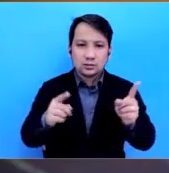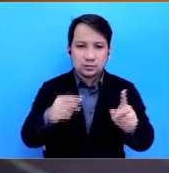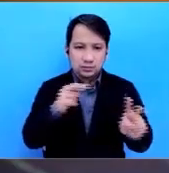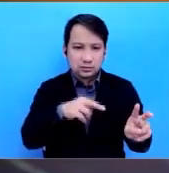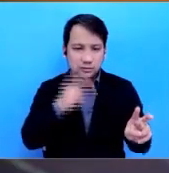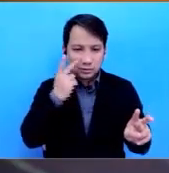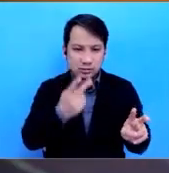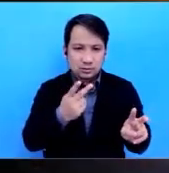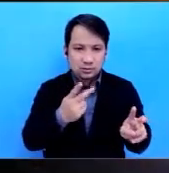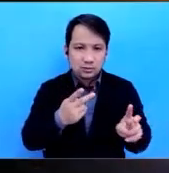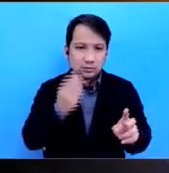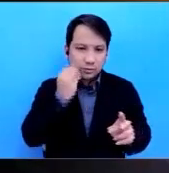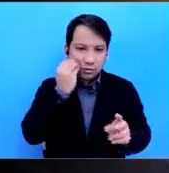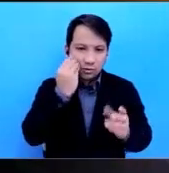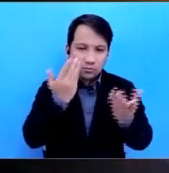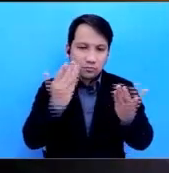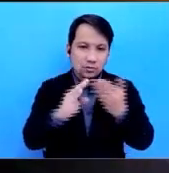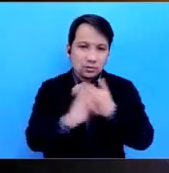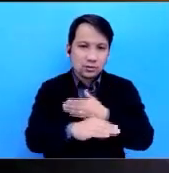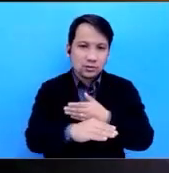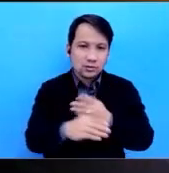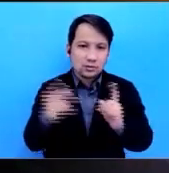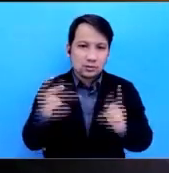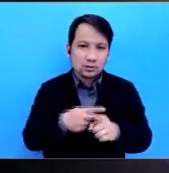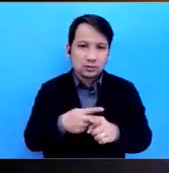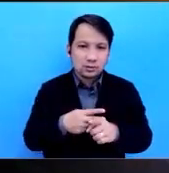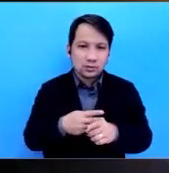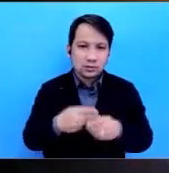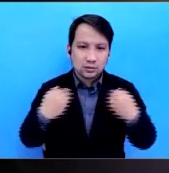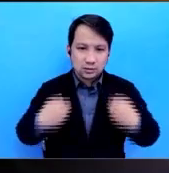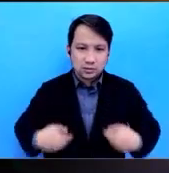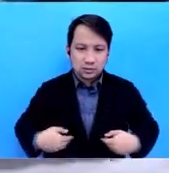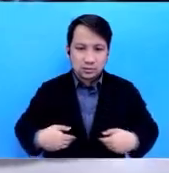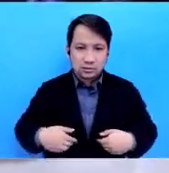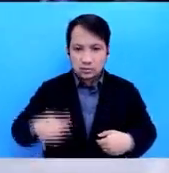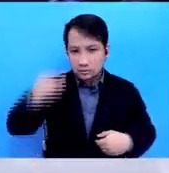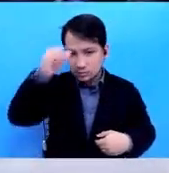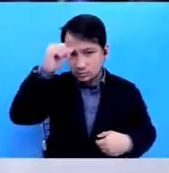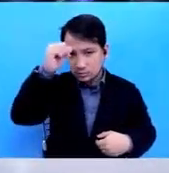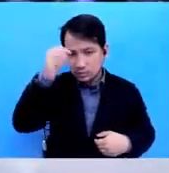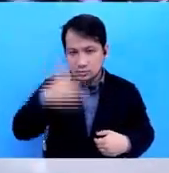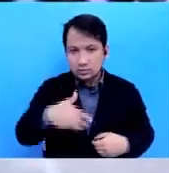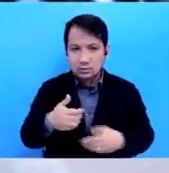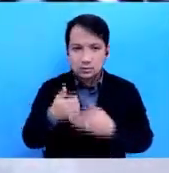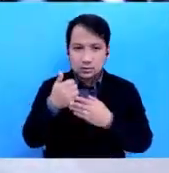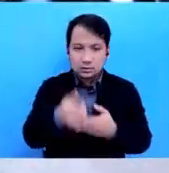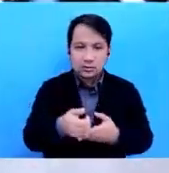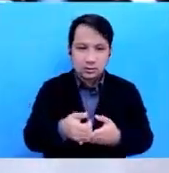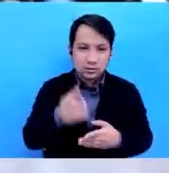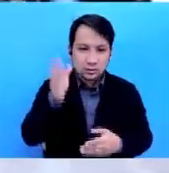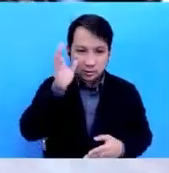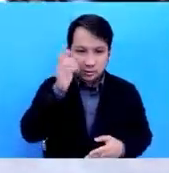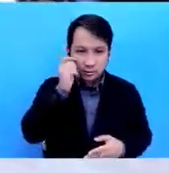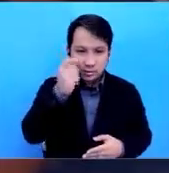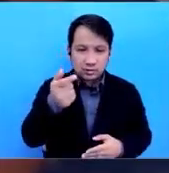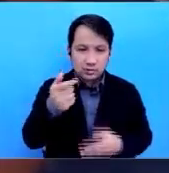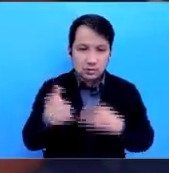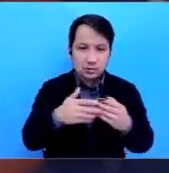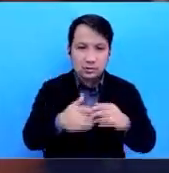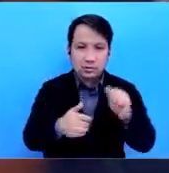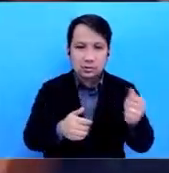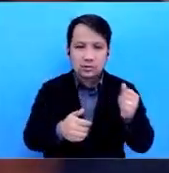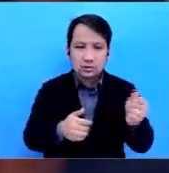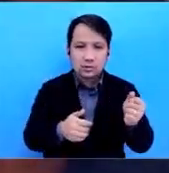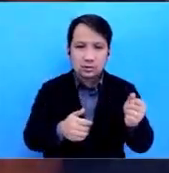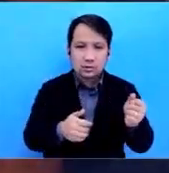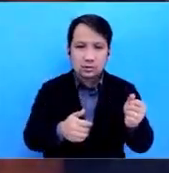kanyang homecoming. Nabiktima ng body shaming ang Indian beauty. To the rescue naman si Catriona Gray sa kanyang Miss